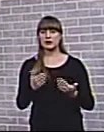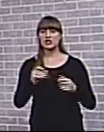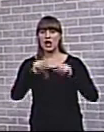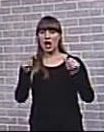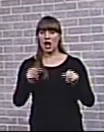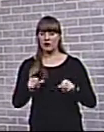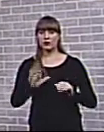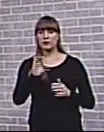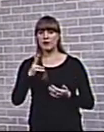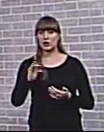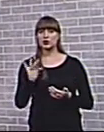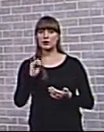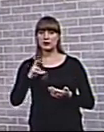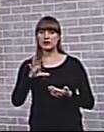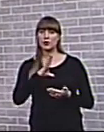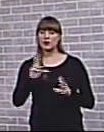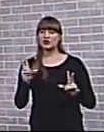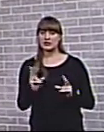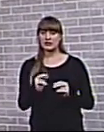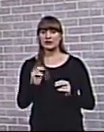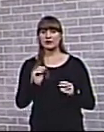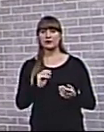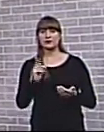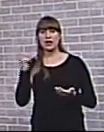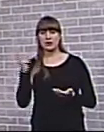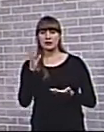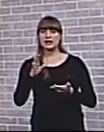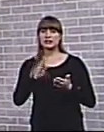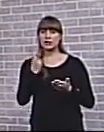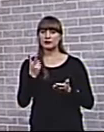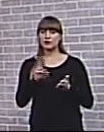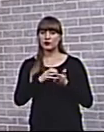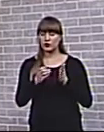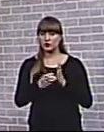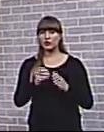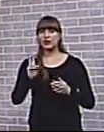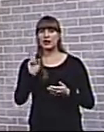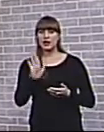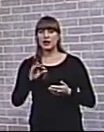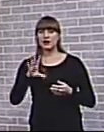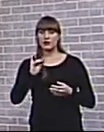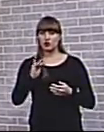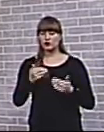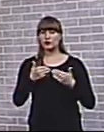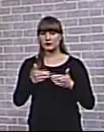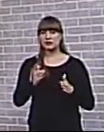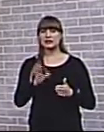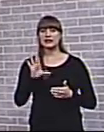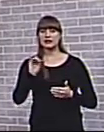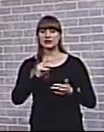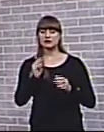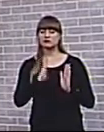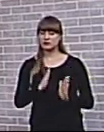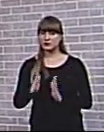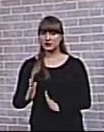Оформив валютную ипотеку и став счастливым обладателем двушки в спальном районе Москвы, журналист и выпускник ЮФУ Алексей Ходорыч исправно платил